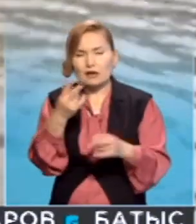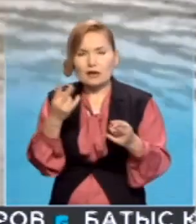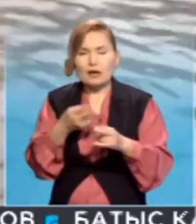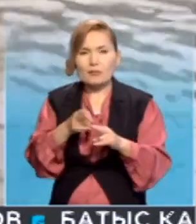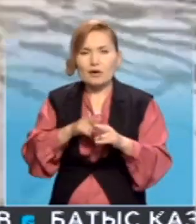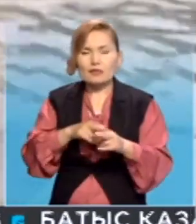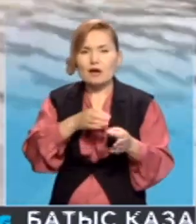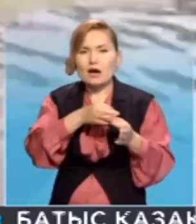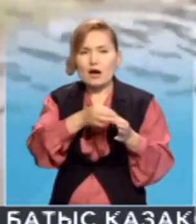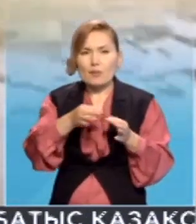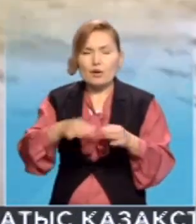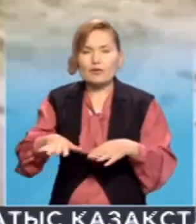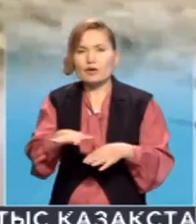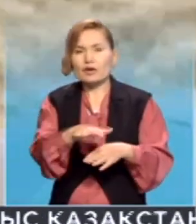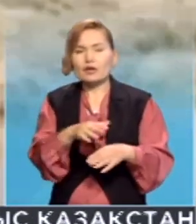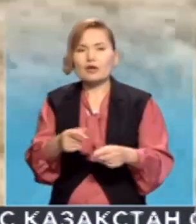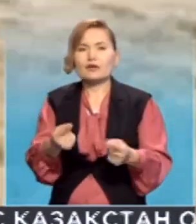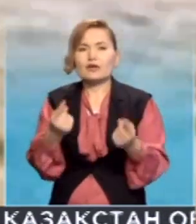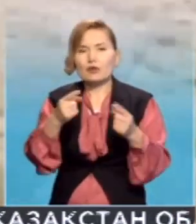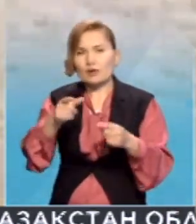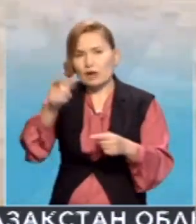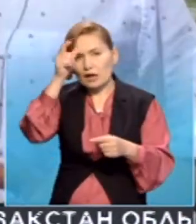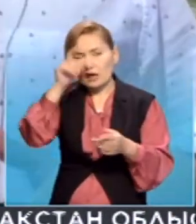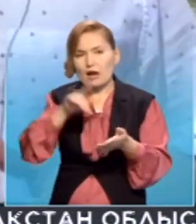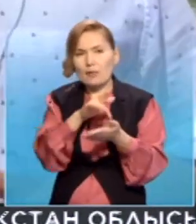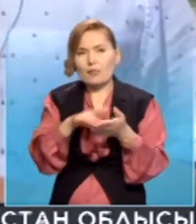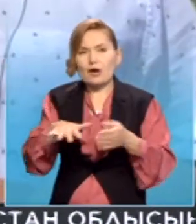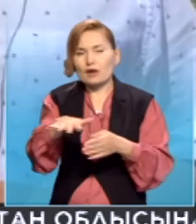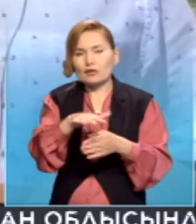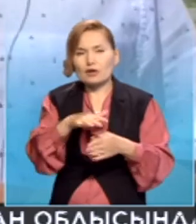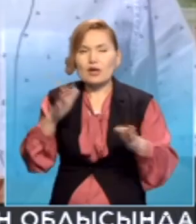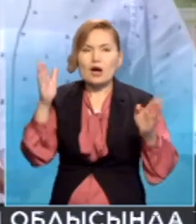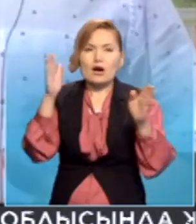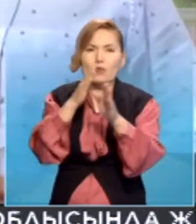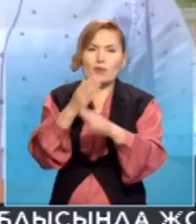Стамбул, Анкара, Анталия сияқты Түркияның ірі қалаларында күн ашық, сел қаупі жоқ.